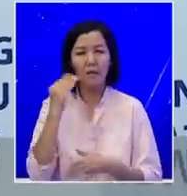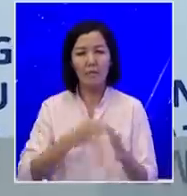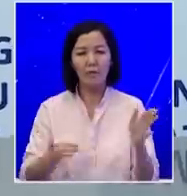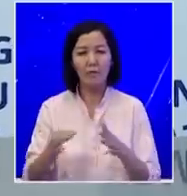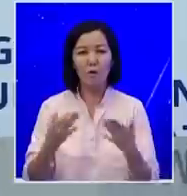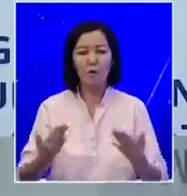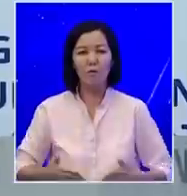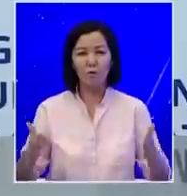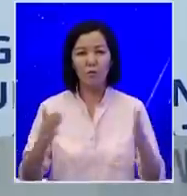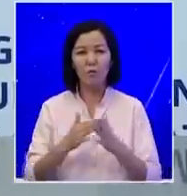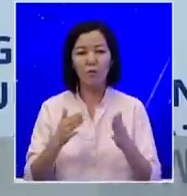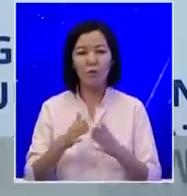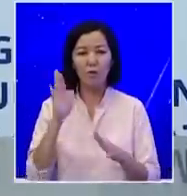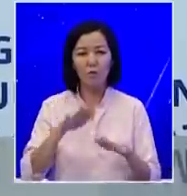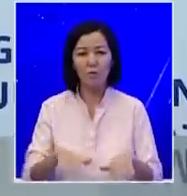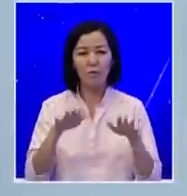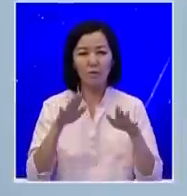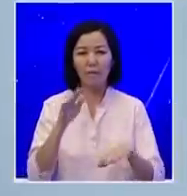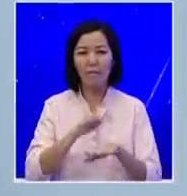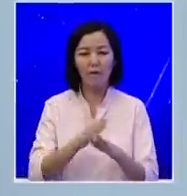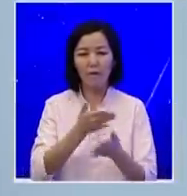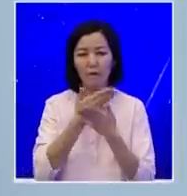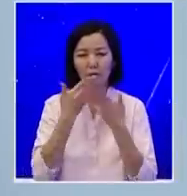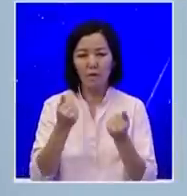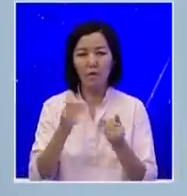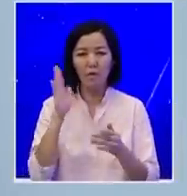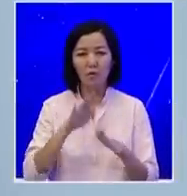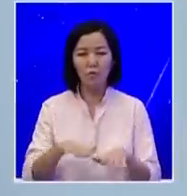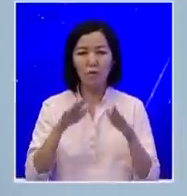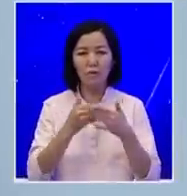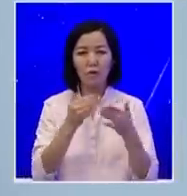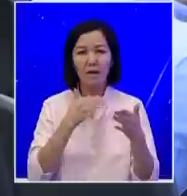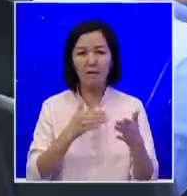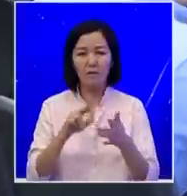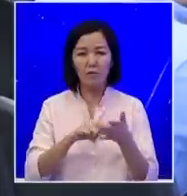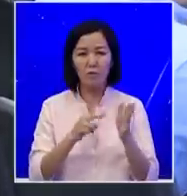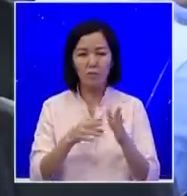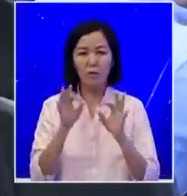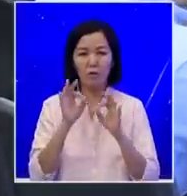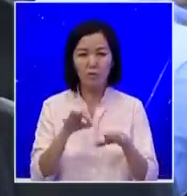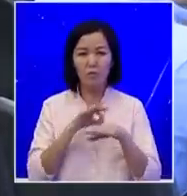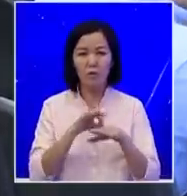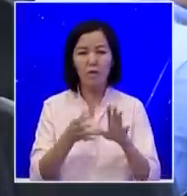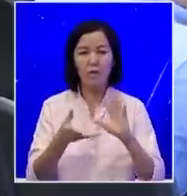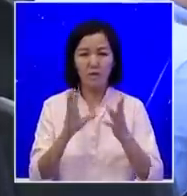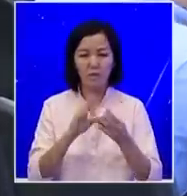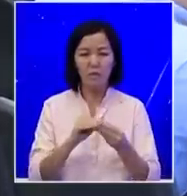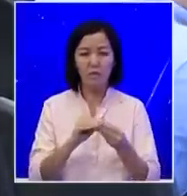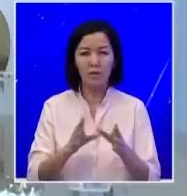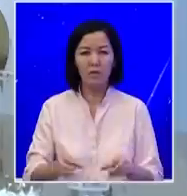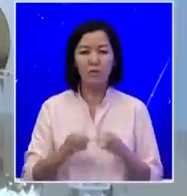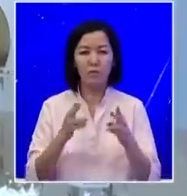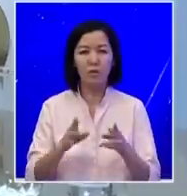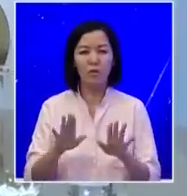үйлерді су басу фактілері тіркелген жоқ. Бұл су тасқыны кезеңіне дайындықтың жоспарлы жүргізілуінің нәтижесі дейді төтенше